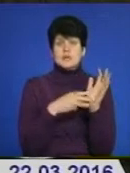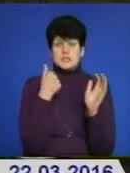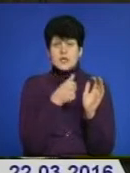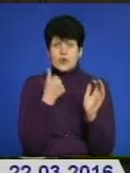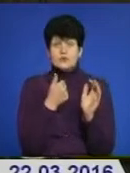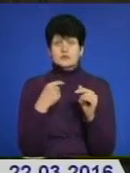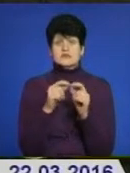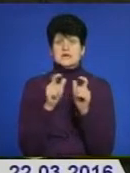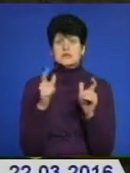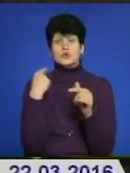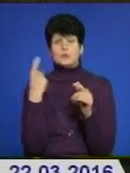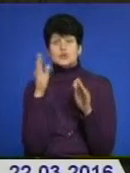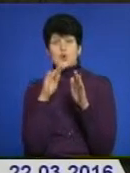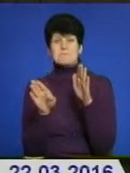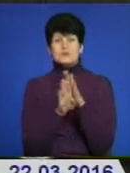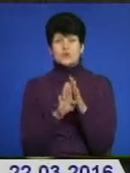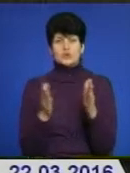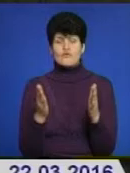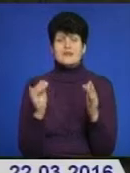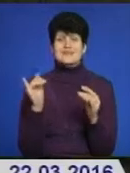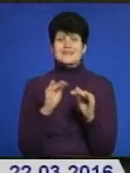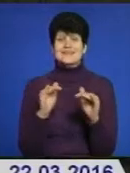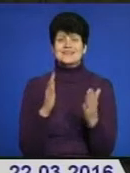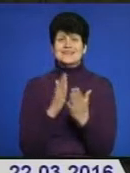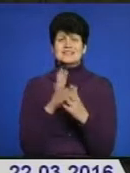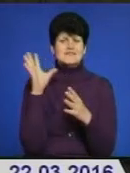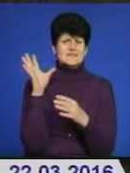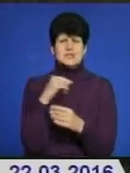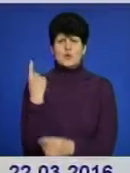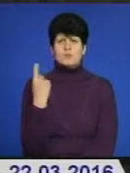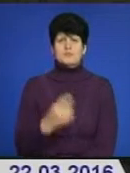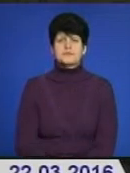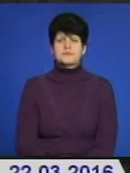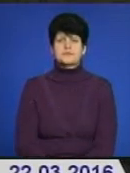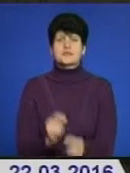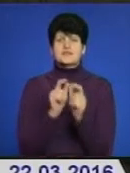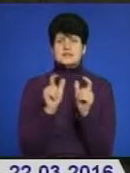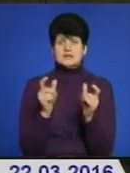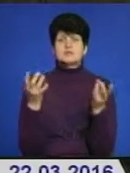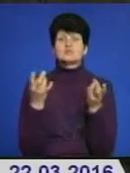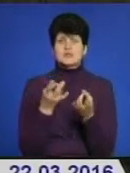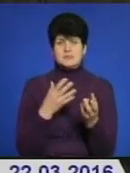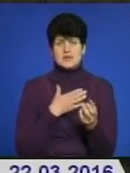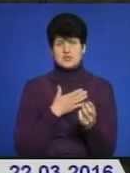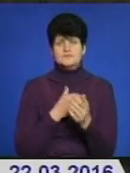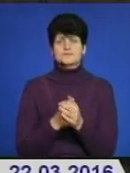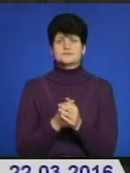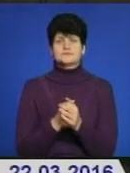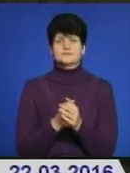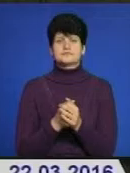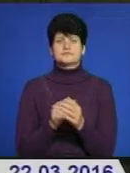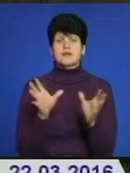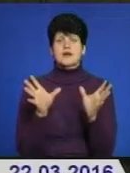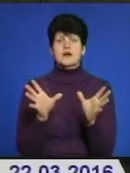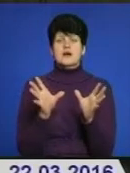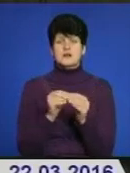Заклад обласного підпорядкування і діти знаходяться з усієї області. Заклад наш потрібен. І разом